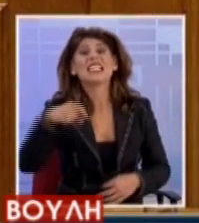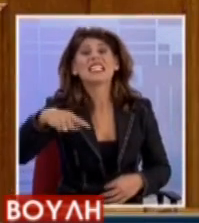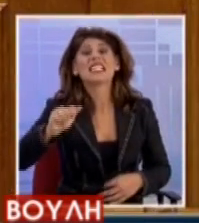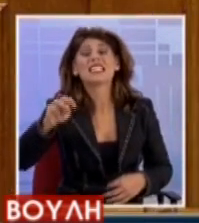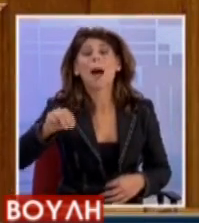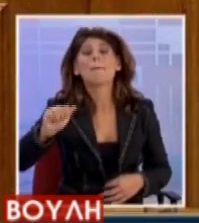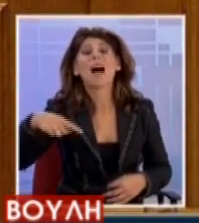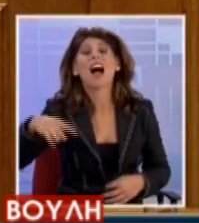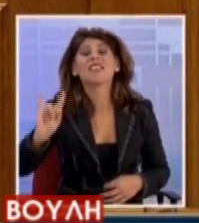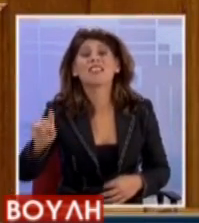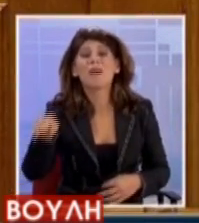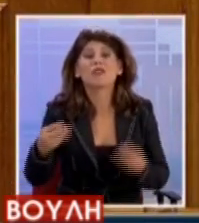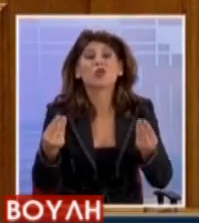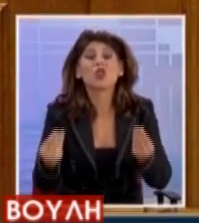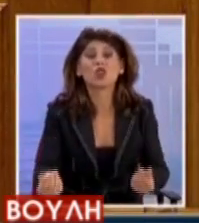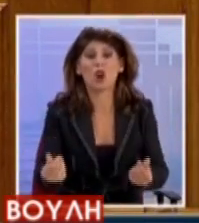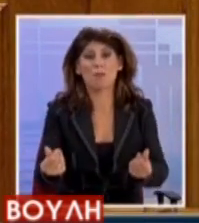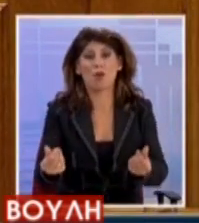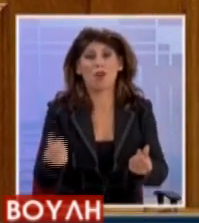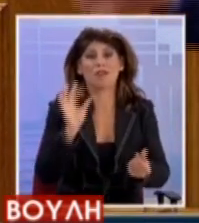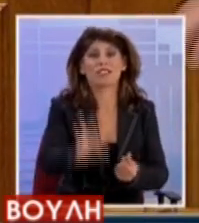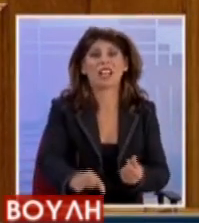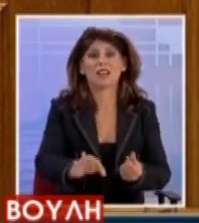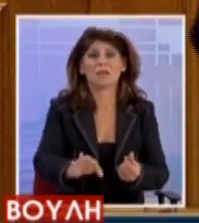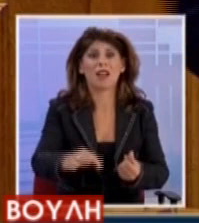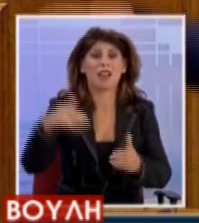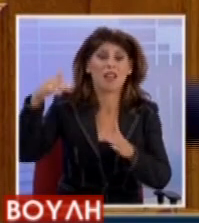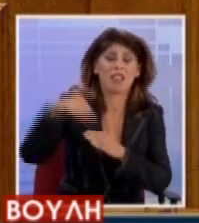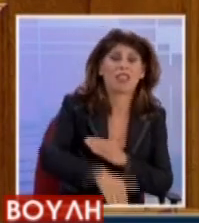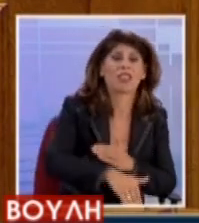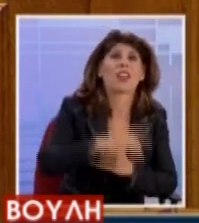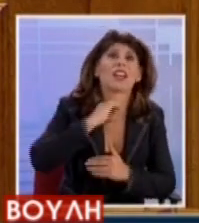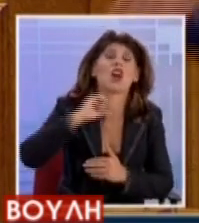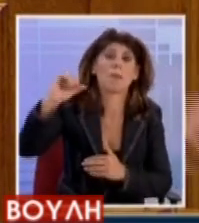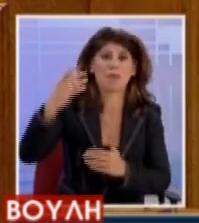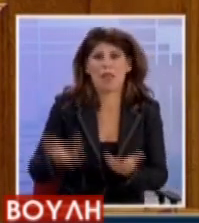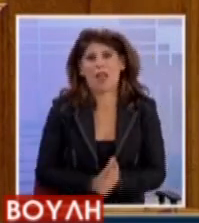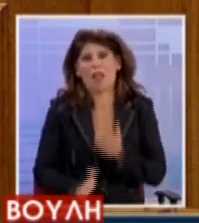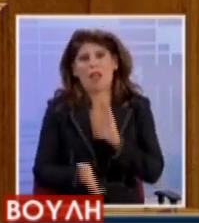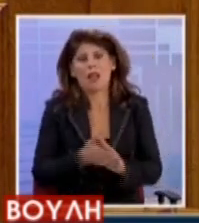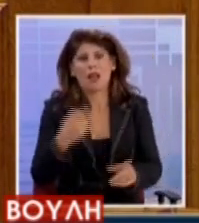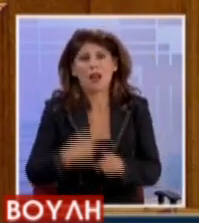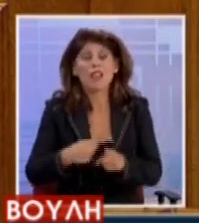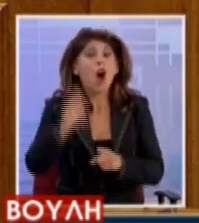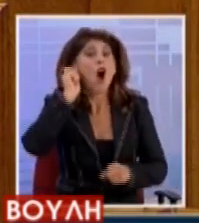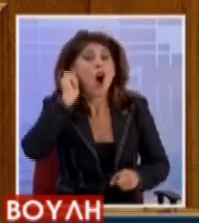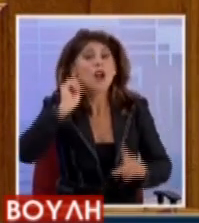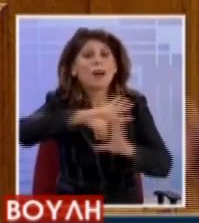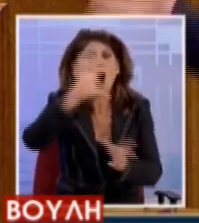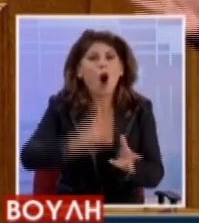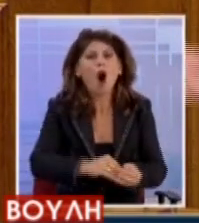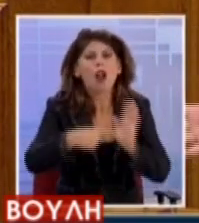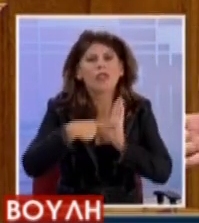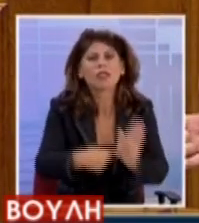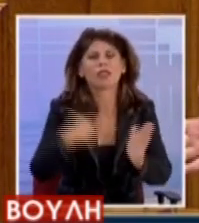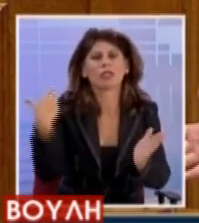Σταμάτη, στην χρεοκοπία. Πηγαίνετε στο εισαγγελέα. Λοιπόν, τα ονόματα όλα θα τα αποκαλύψει εδώ μέσα η κυβέρνηση του ΣΥΡΙΖΑ.